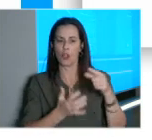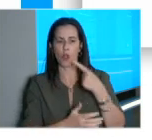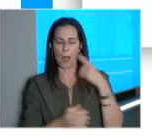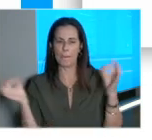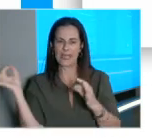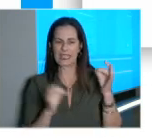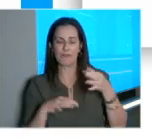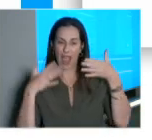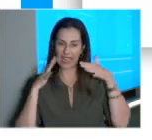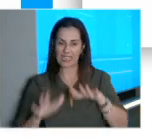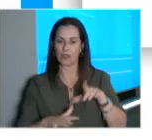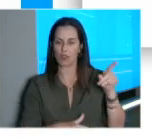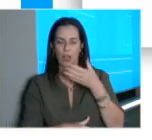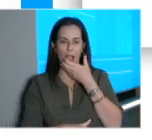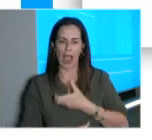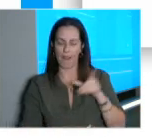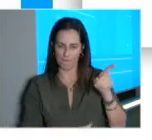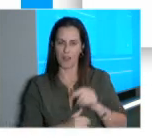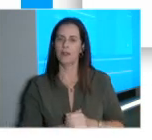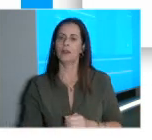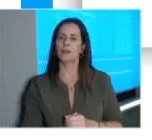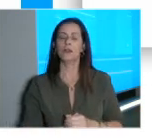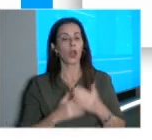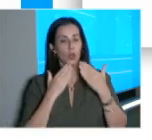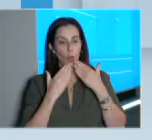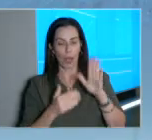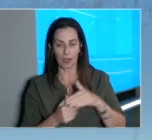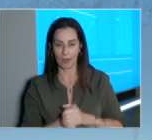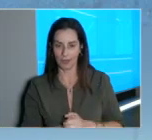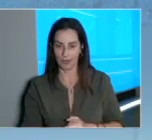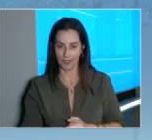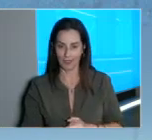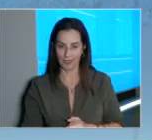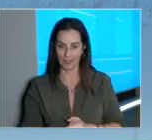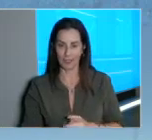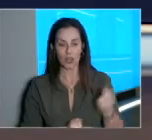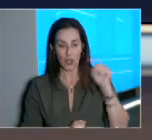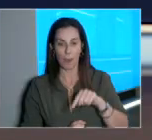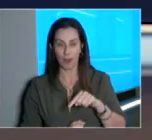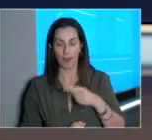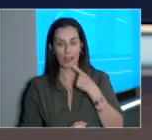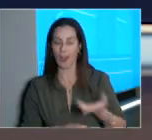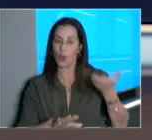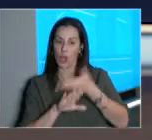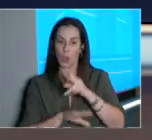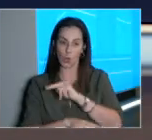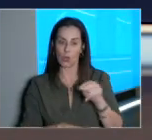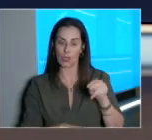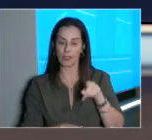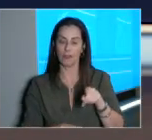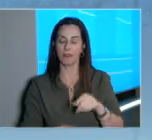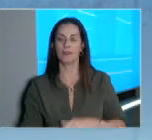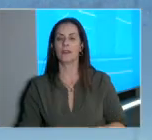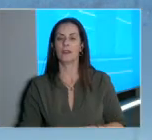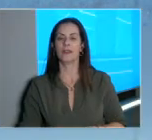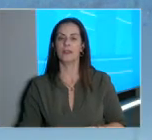המסיתים והגזעניים של הרב דוב אלברטל. תודה רבה לך גם רב דוב אלברטל שבאת לדבר איתנו על נושא הטעון